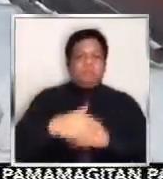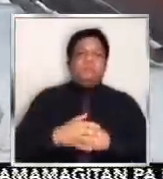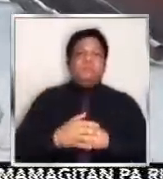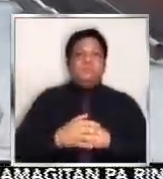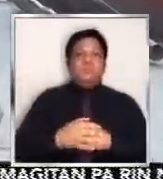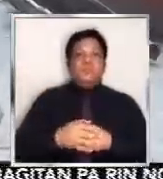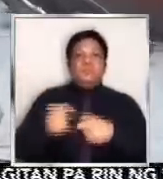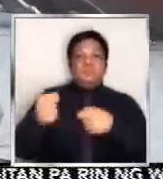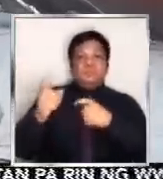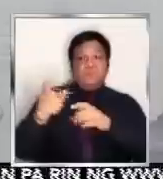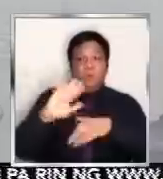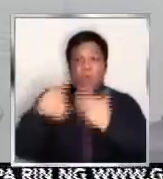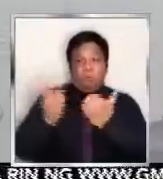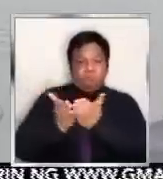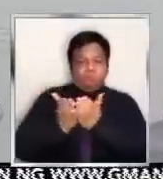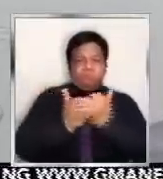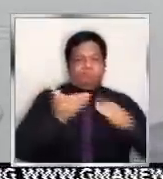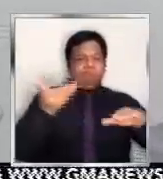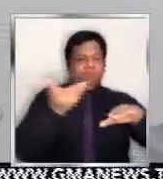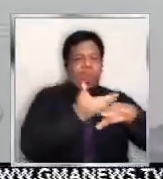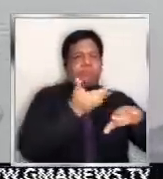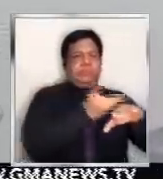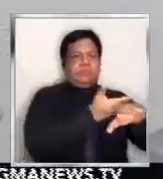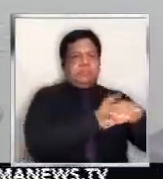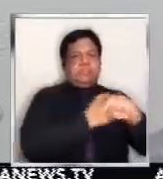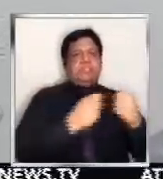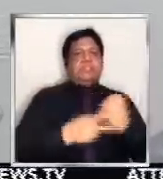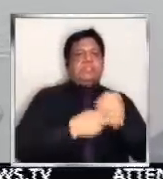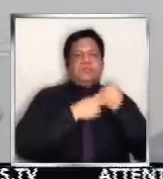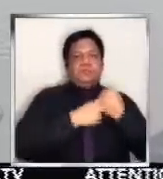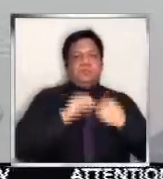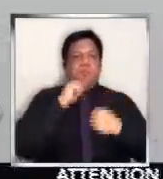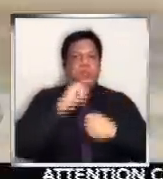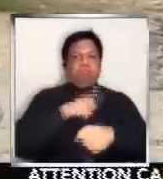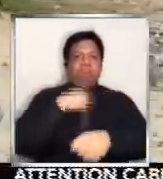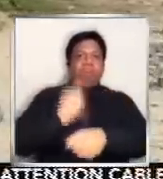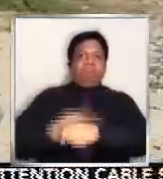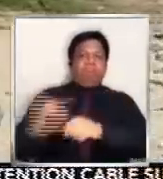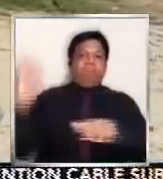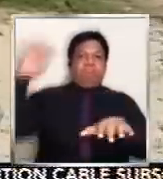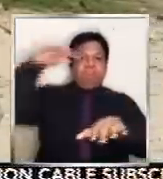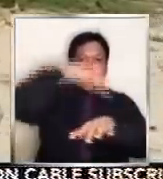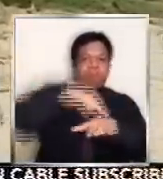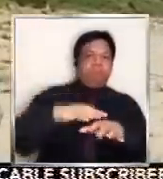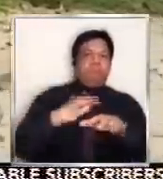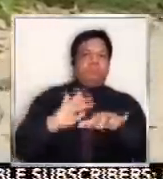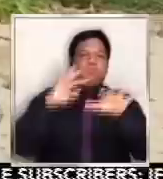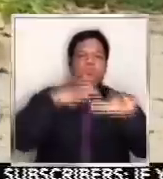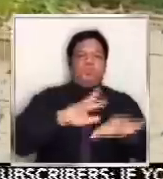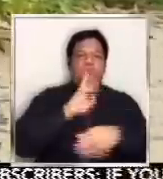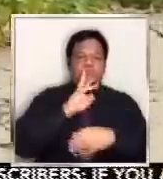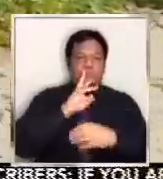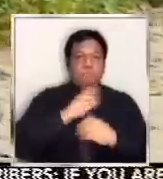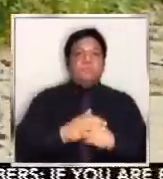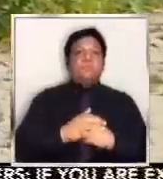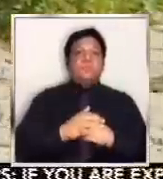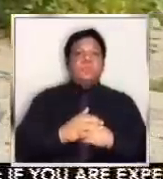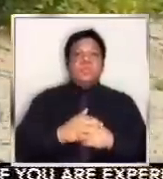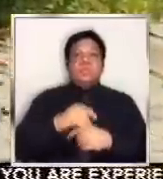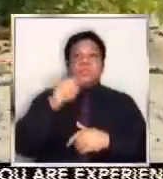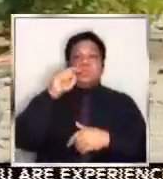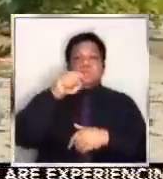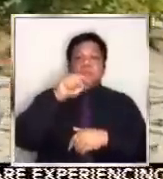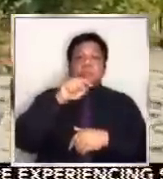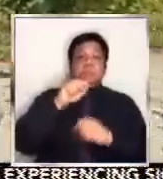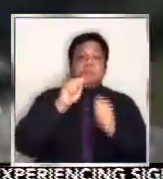mga bangka sa ligtas na lugar para hindi abuti ng malalakas na hampas ng alon. Sa Catanduanes, hindi na rin pinapayagang pumalaot ang